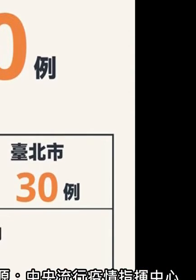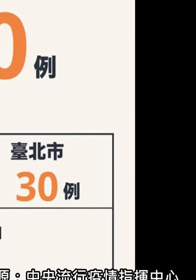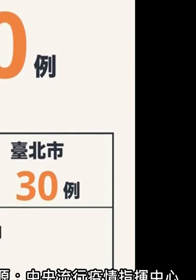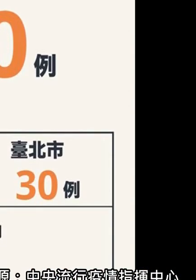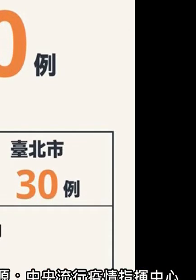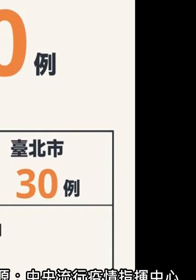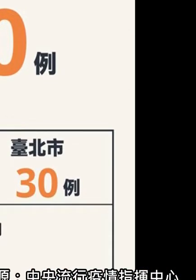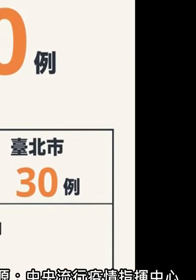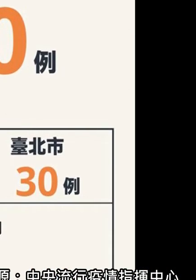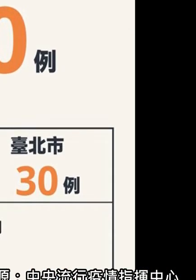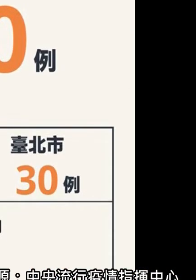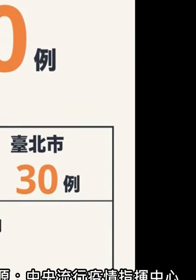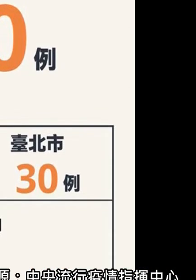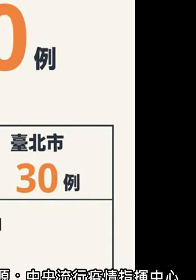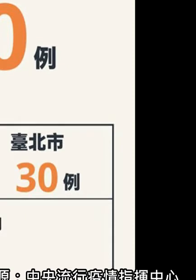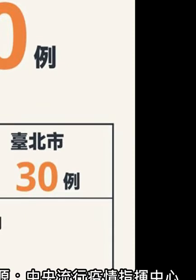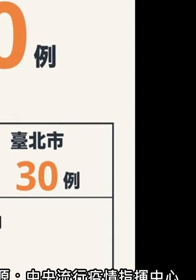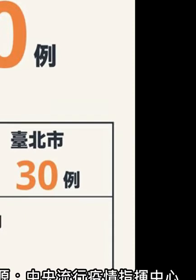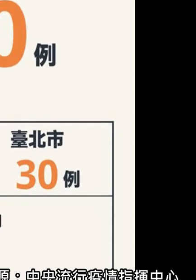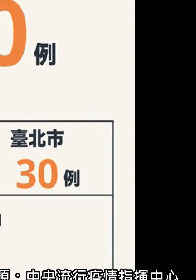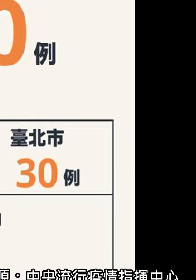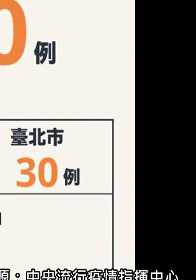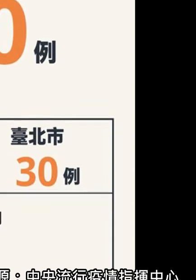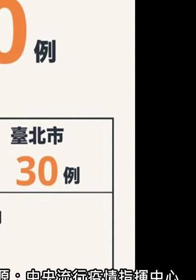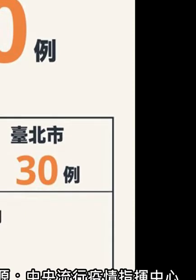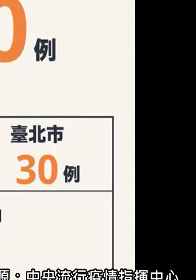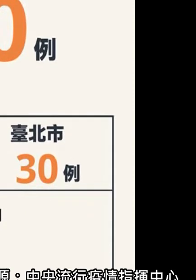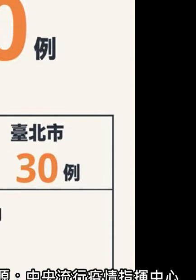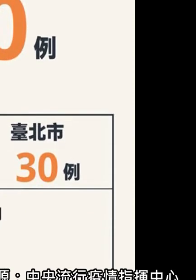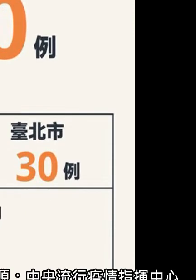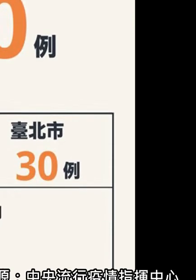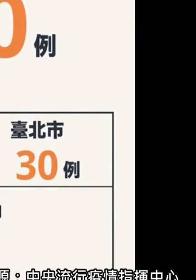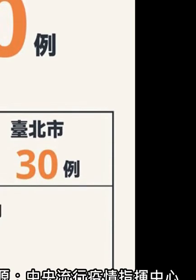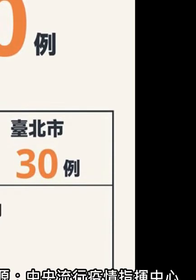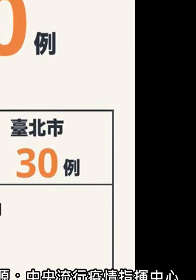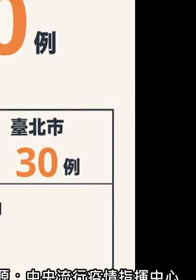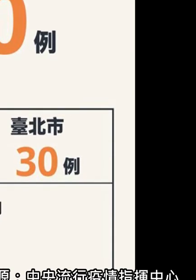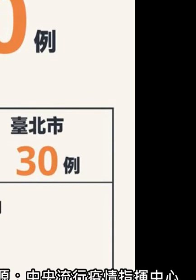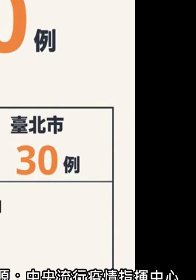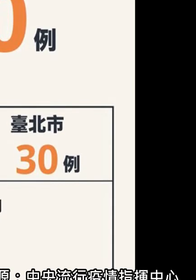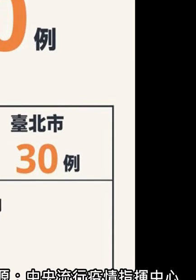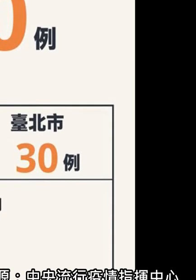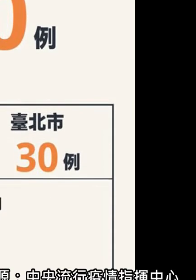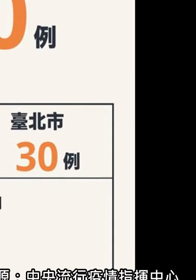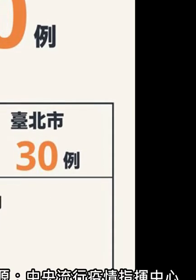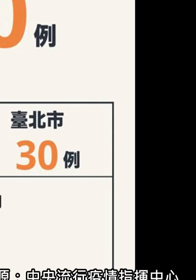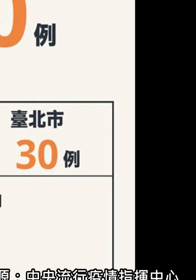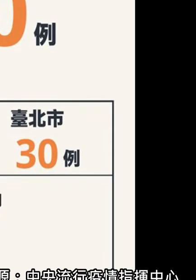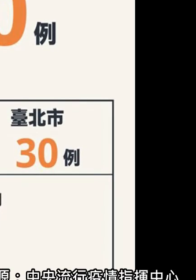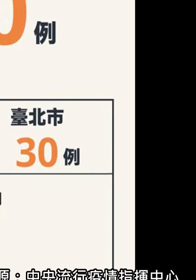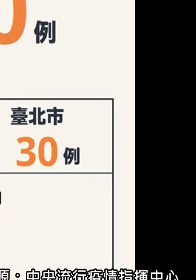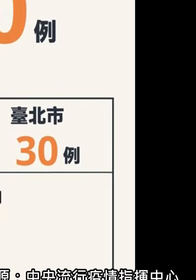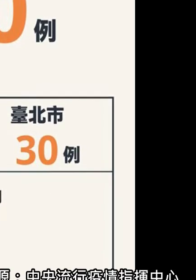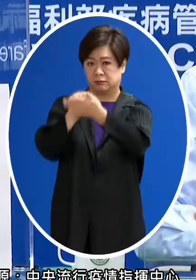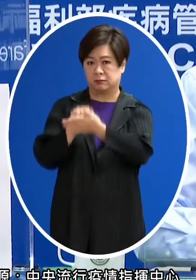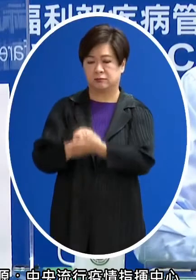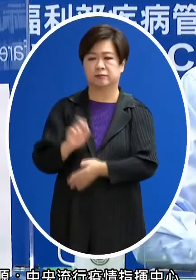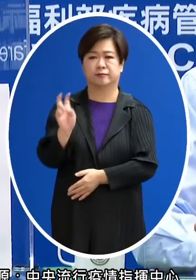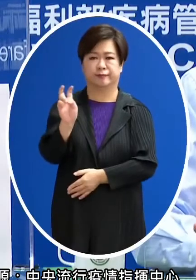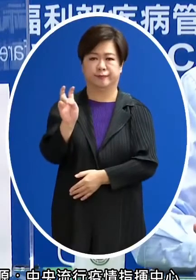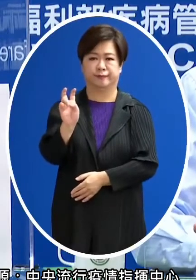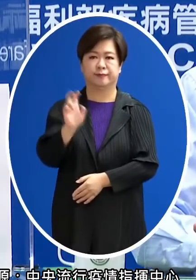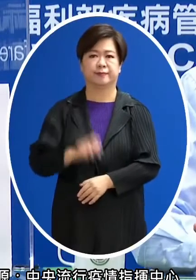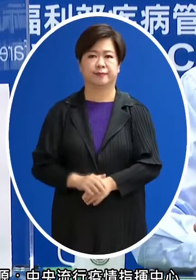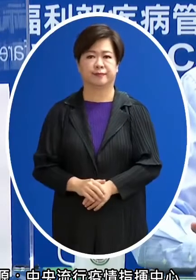12385位确诊个案中，已有7189人解除隔离，解隔离人数达确诊人数的 58%。 而在